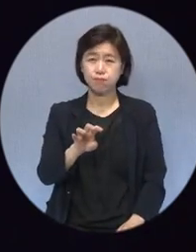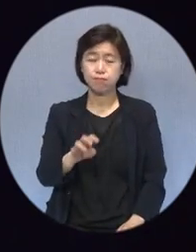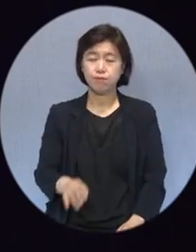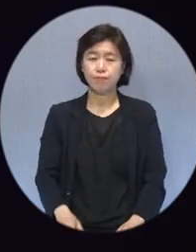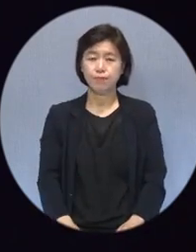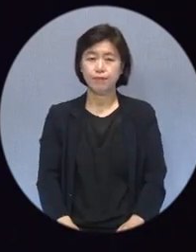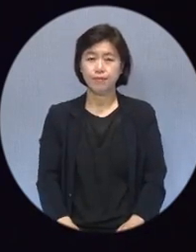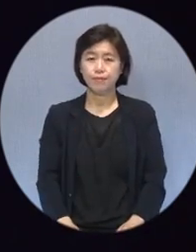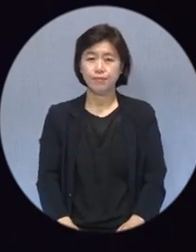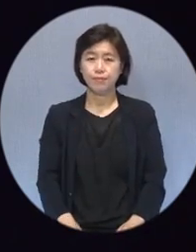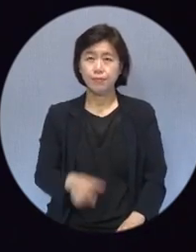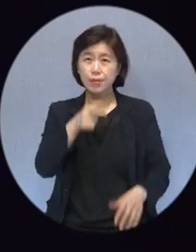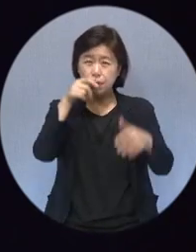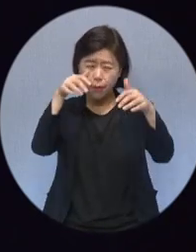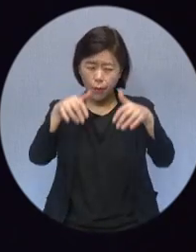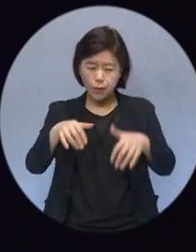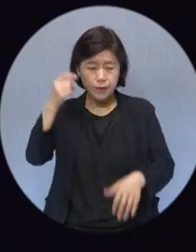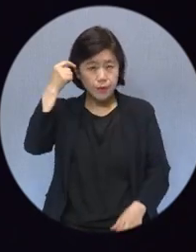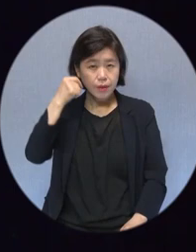정오.